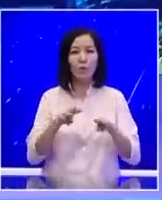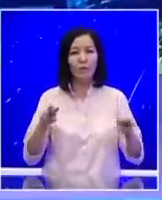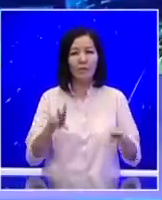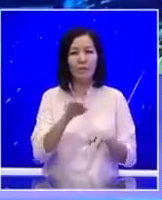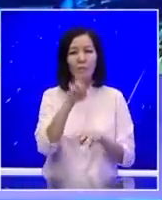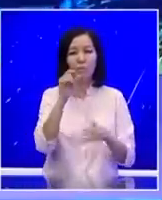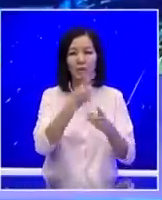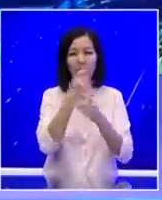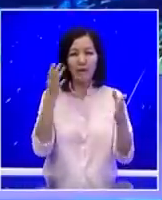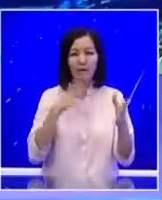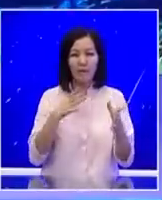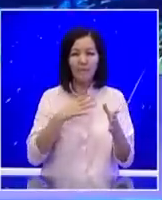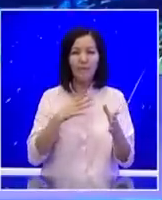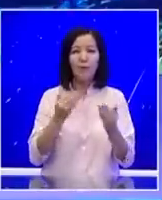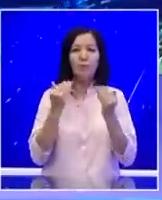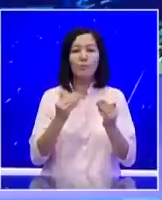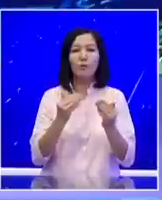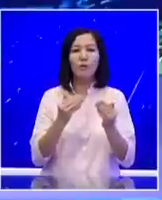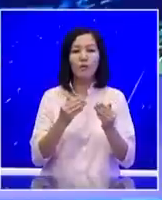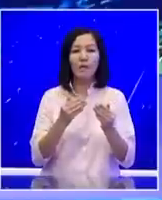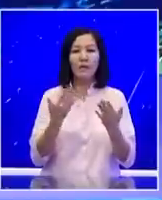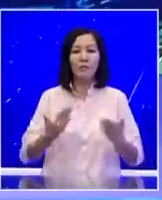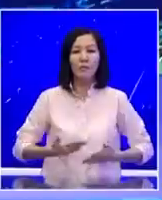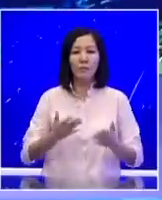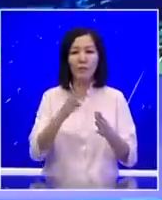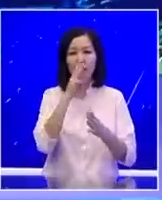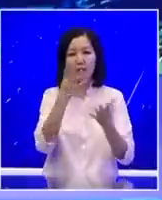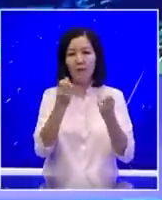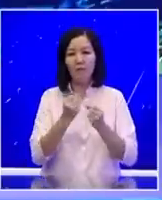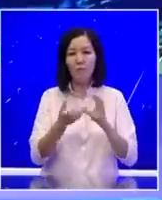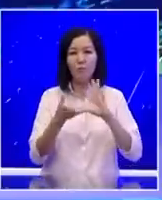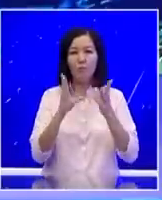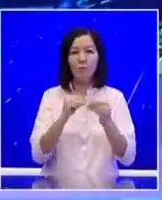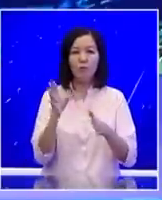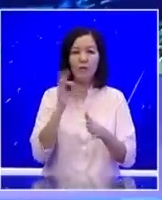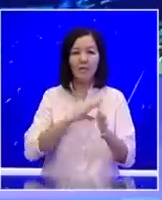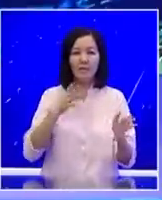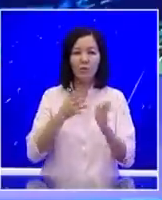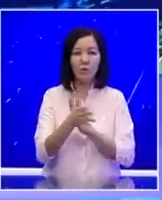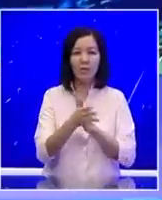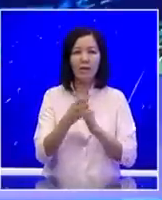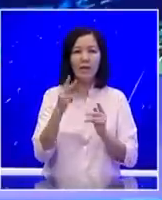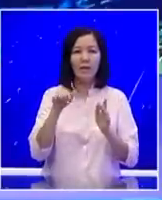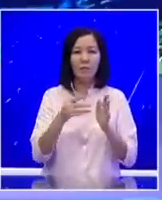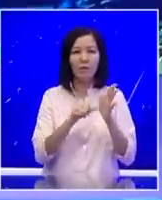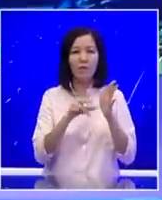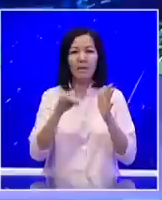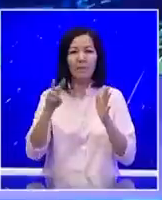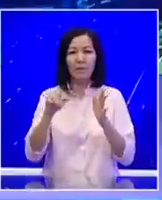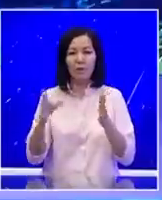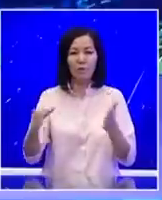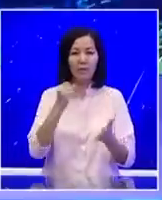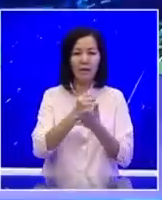министрі Біржан Нұрымбетов айтты. Атап өтерлігі, бүгінге жәрдемпұл республика бойынша кірісін жоғалтқан 2,6 миллион